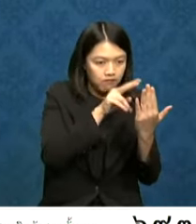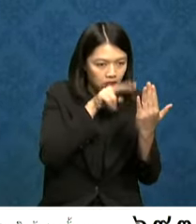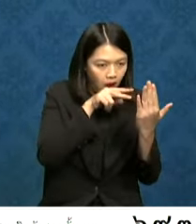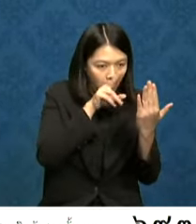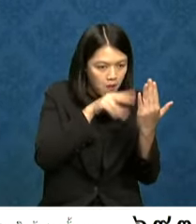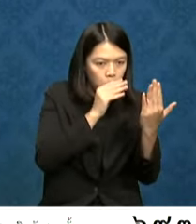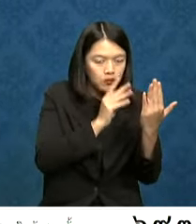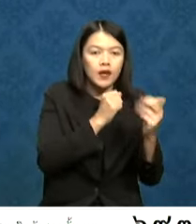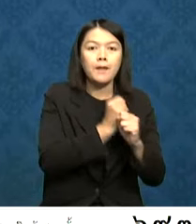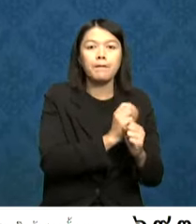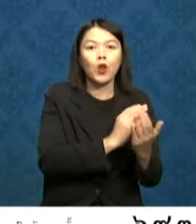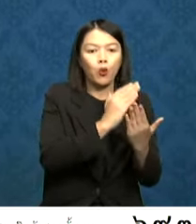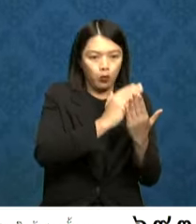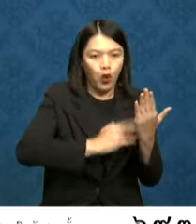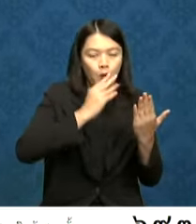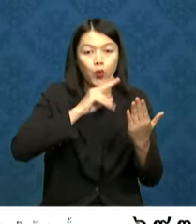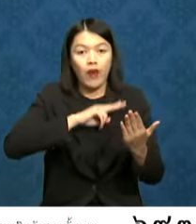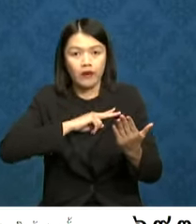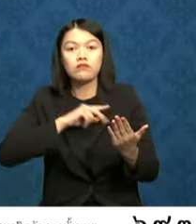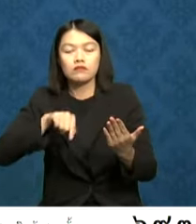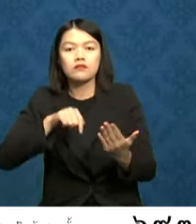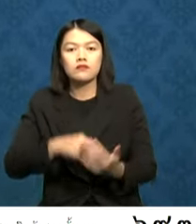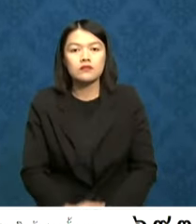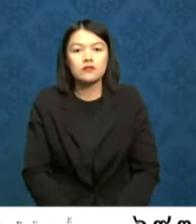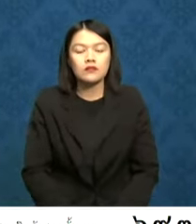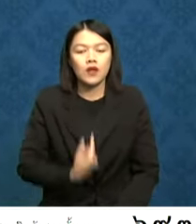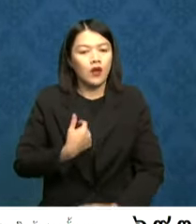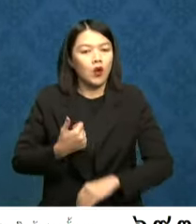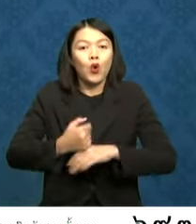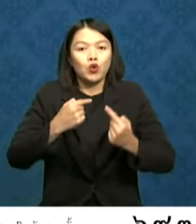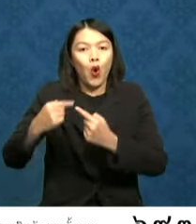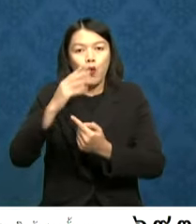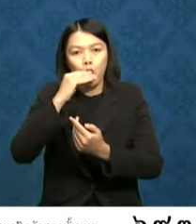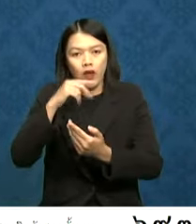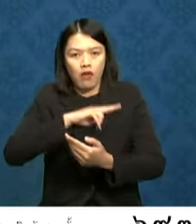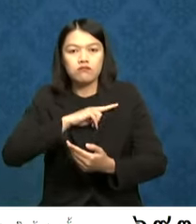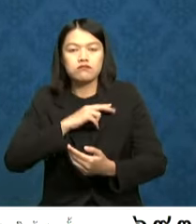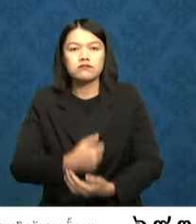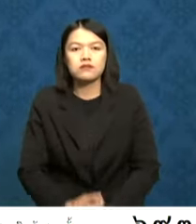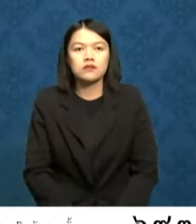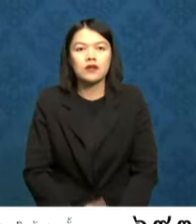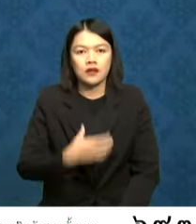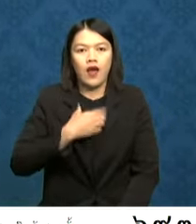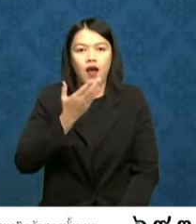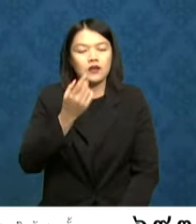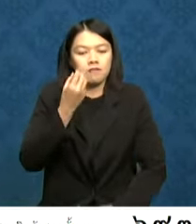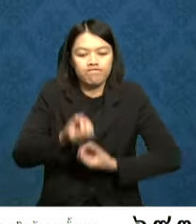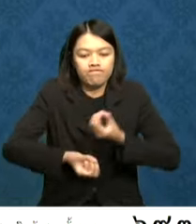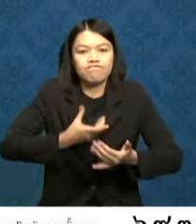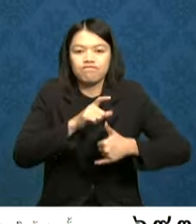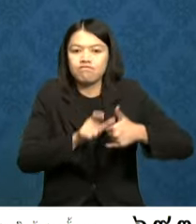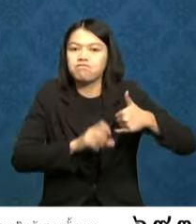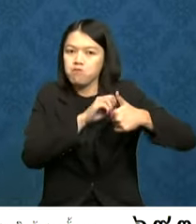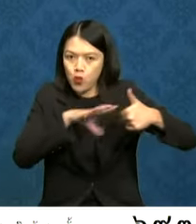ซึ่งผมเข้าใจว่าต้องทำเพราะตามข้อบังคับตามกฎหมายแต่ท่านสามารถลุกขึ้นตอบได้นอกสิปครับผมอยากให้ท่านแสดงบทบาทความเป็นผู้